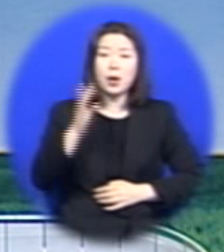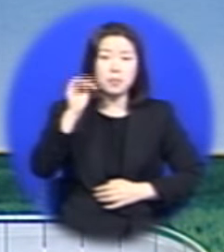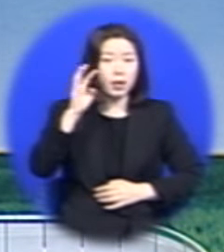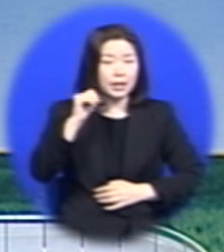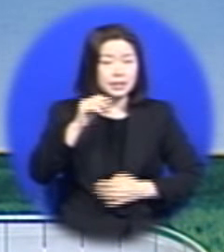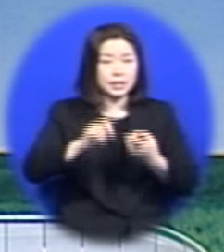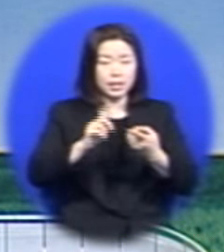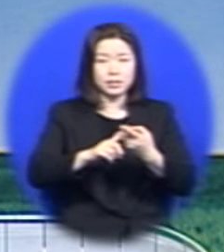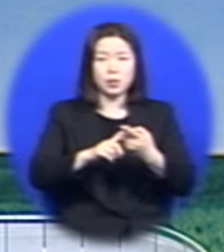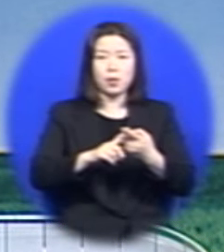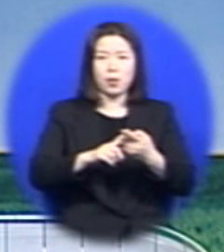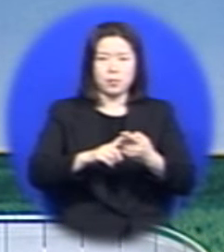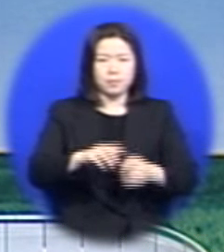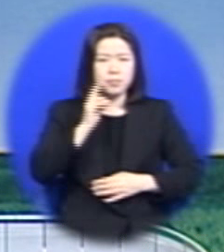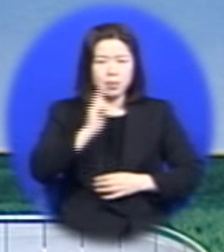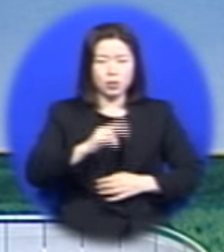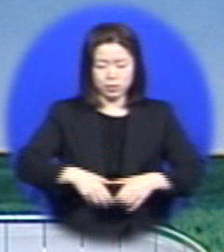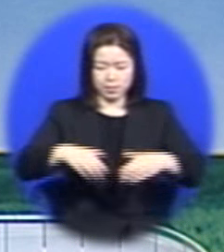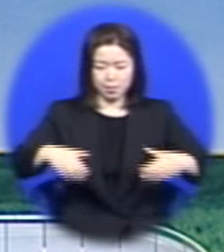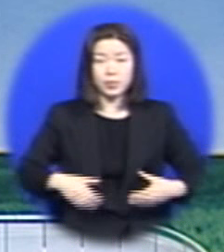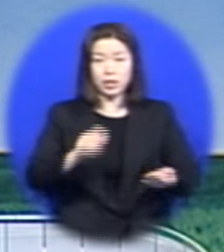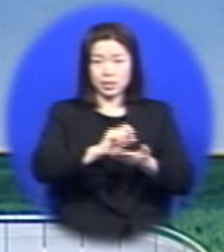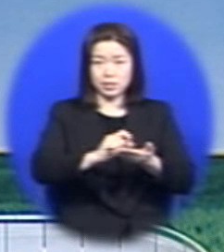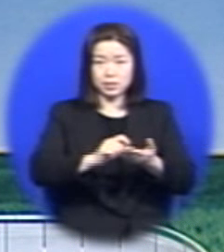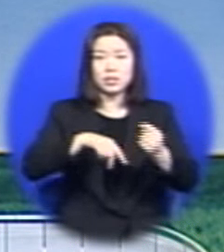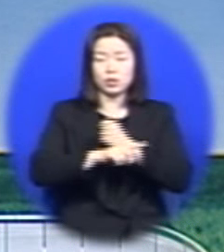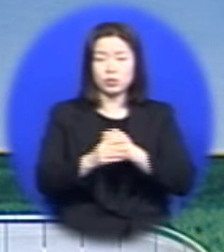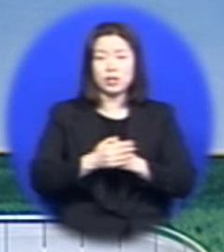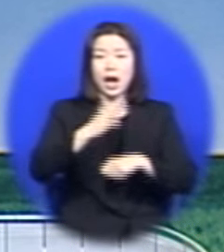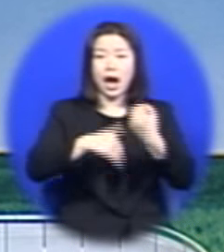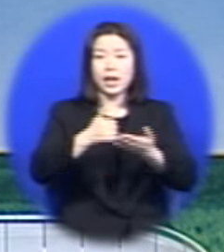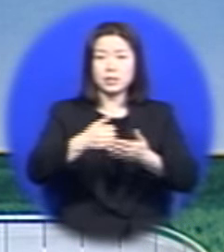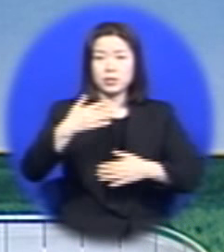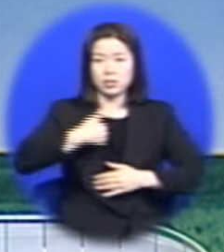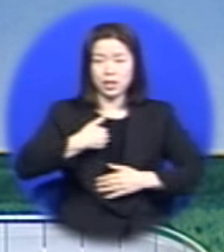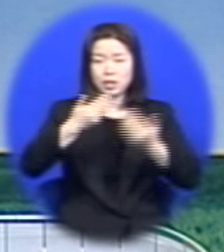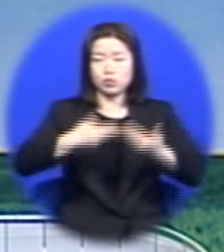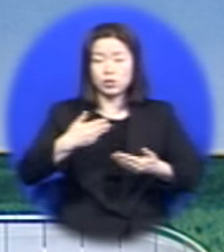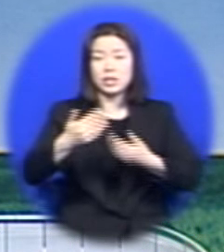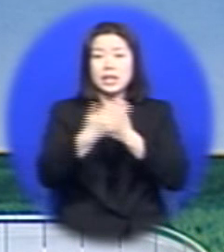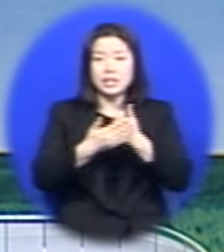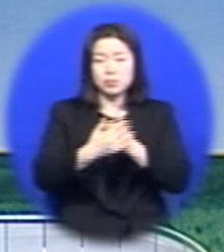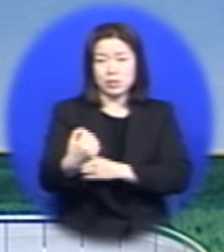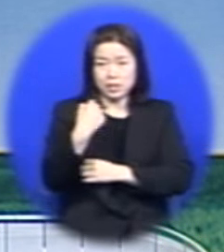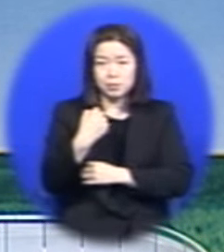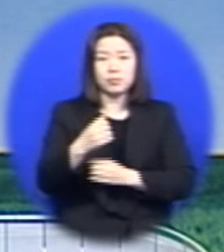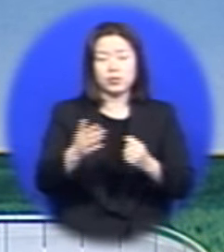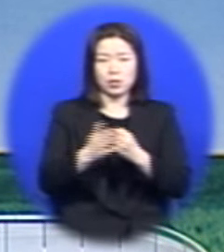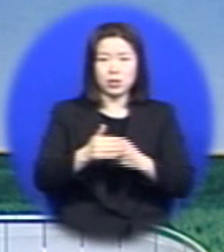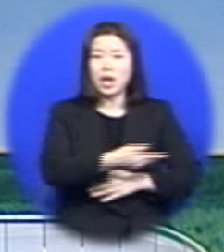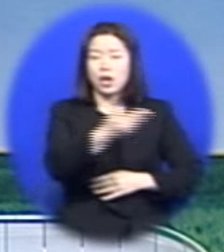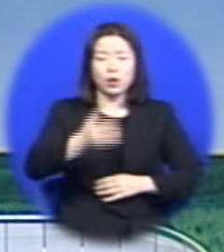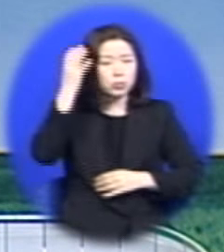점에 대해서 매우 담대하게 쓴 것은 하나님께서 내게 주신 은혜를 힘입어서 여러분의 기억을